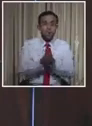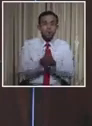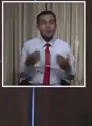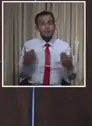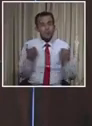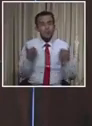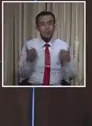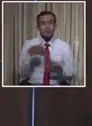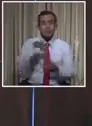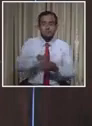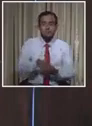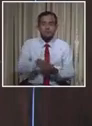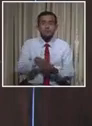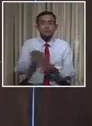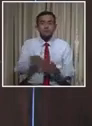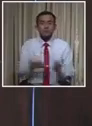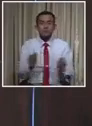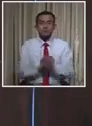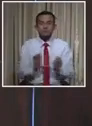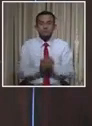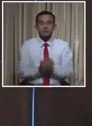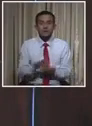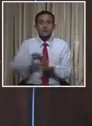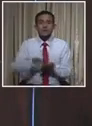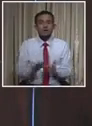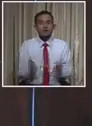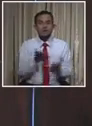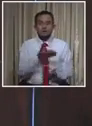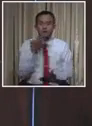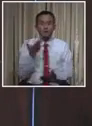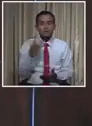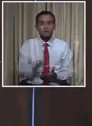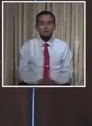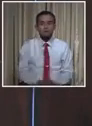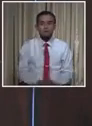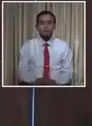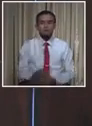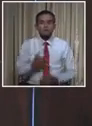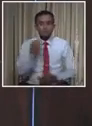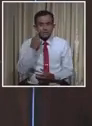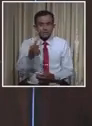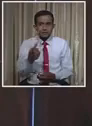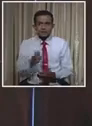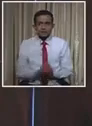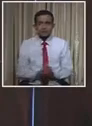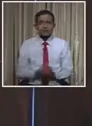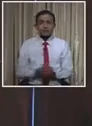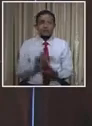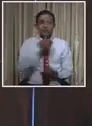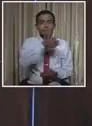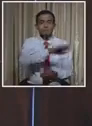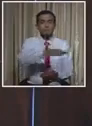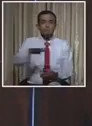කැපවීම මත මේ කටයුතු තීරණය කරන්න පුළුවන් අවස්ථාවක් ලැබිලා තියෙනවා. අපි දැක්කා වැව්